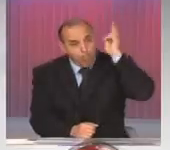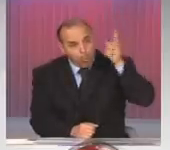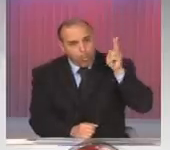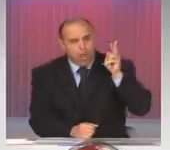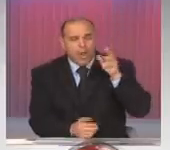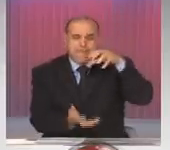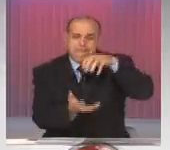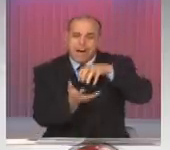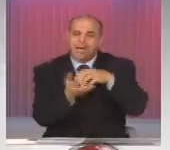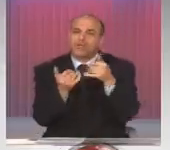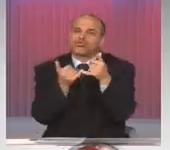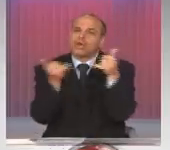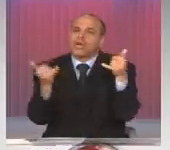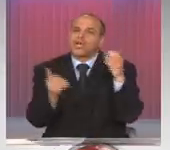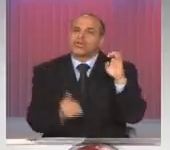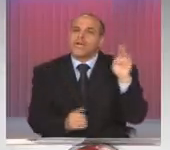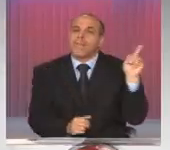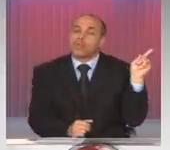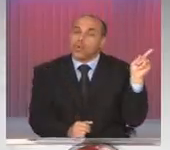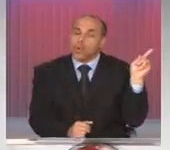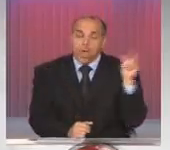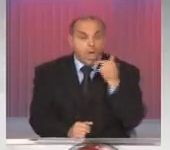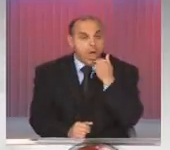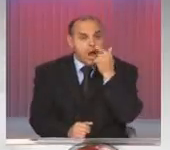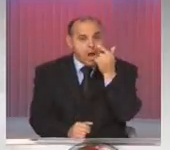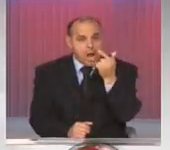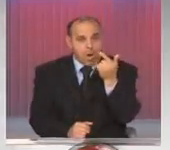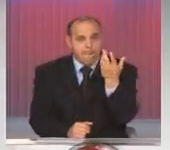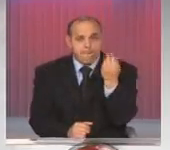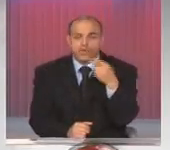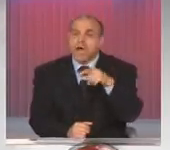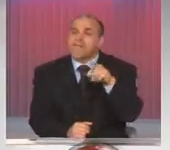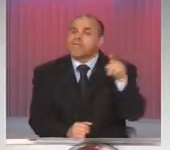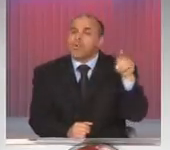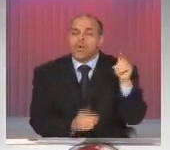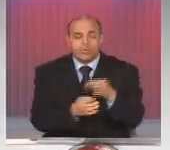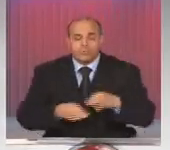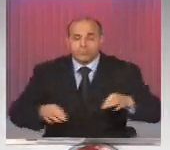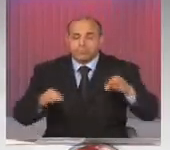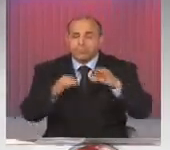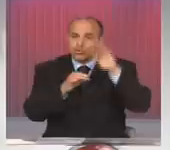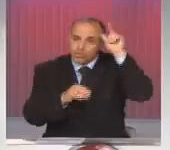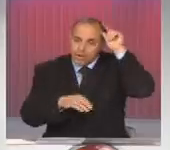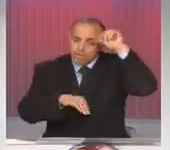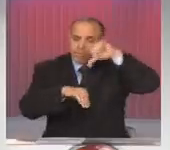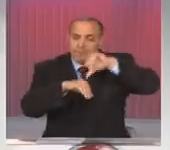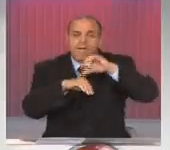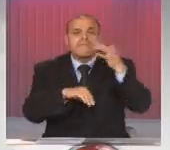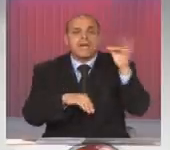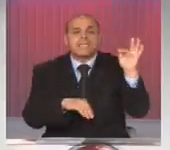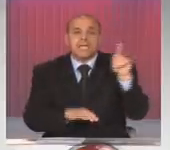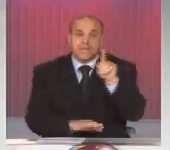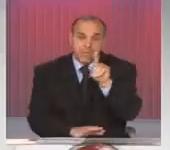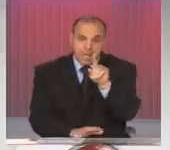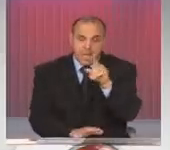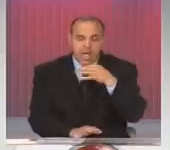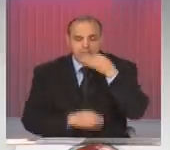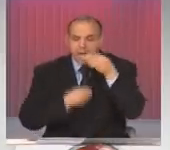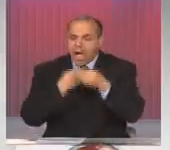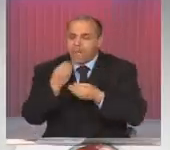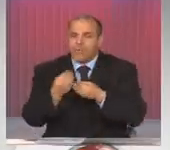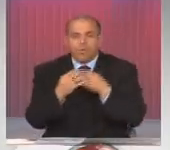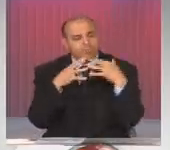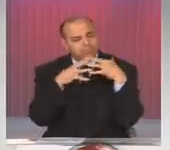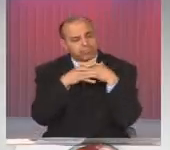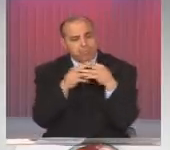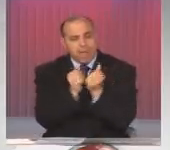على مقر صحيفة شارلي إبدو، بينما تجمع آلاف الأشخاص في ساحة الجمهورية بالعاصمة الفرنسية تعبيرا عن